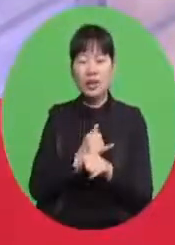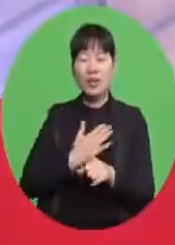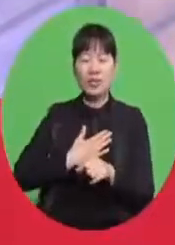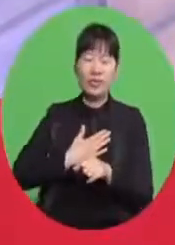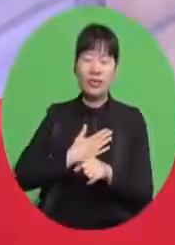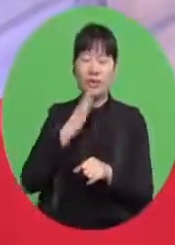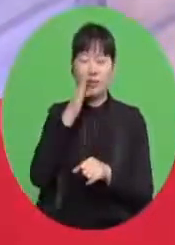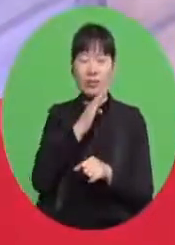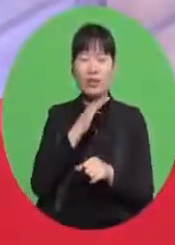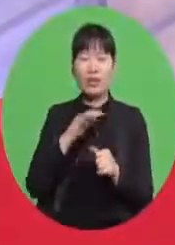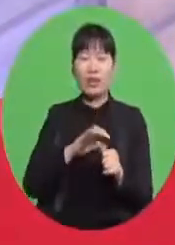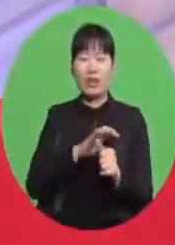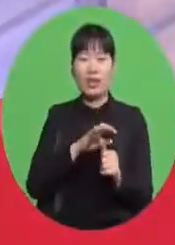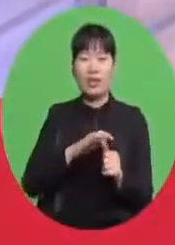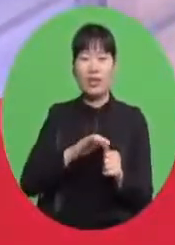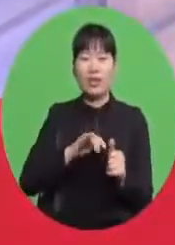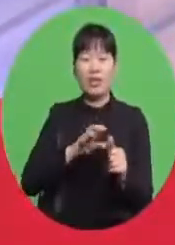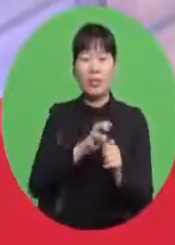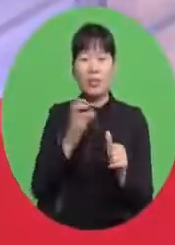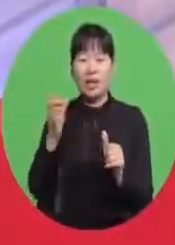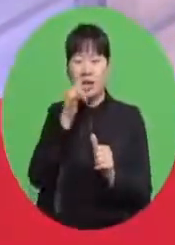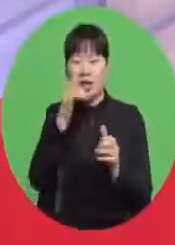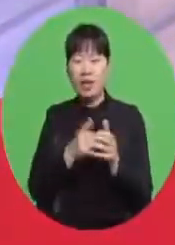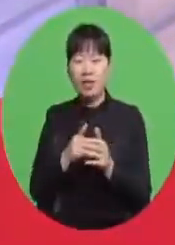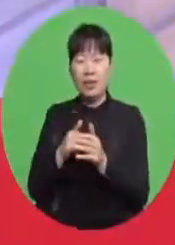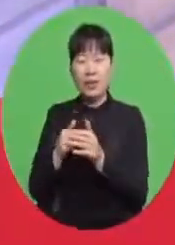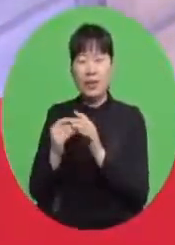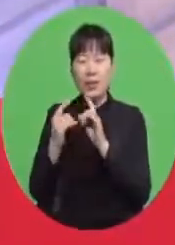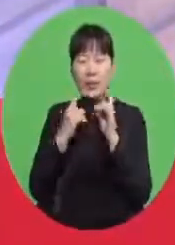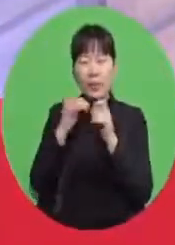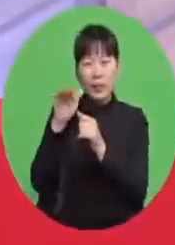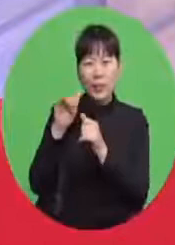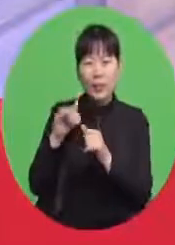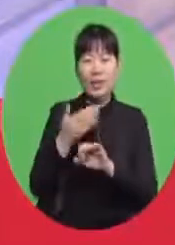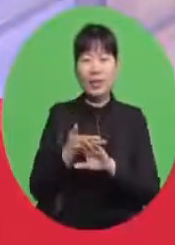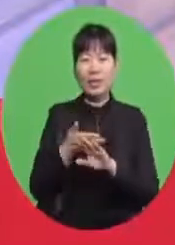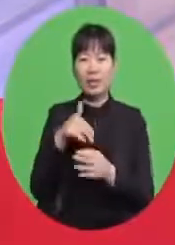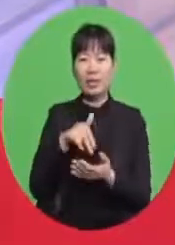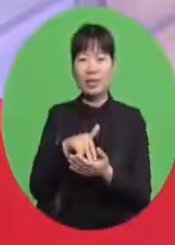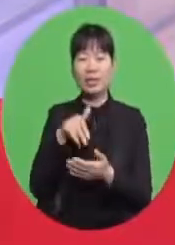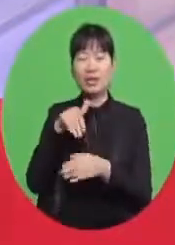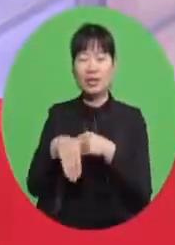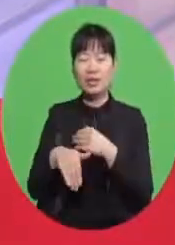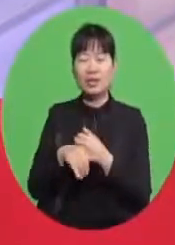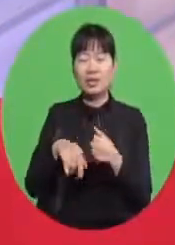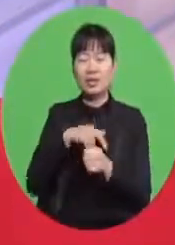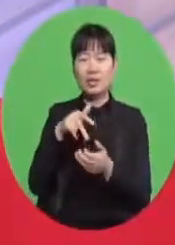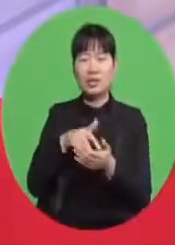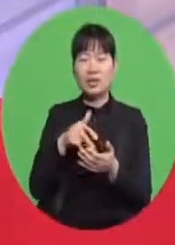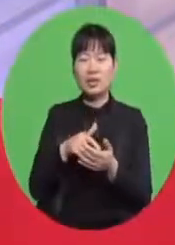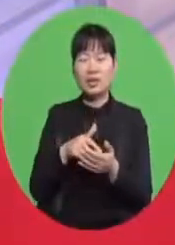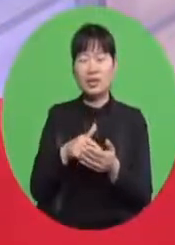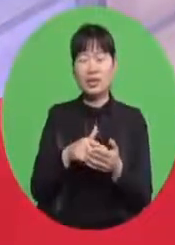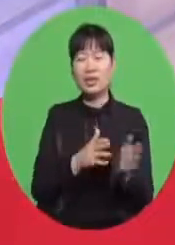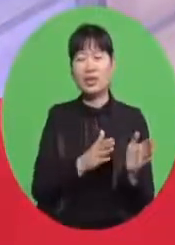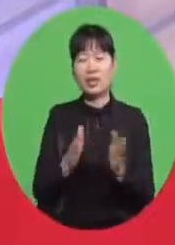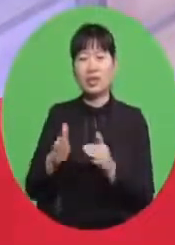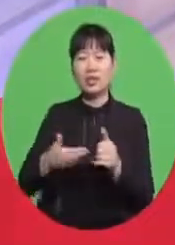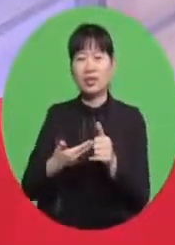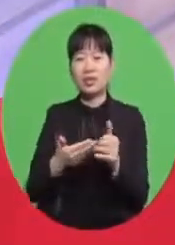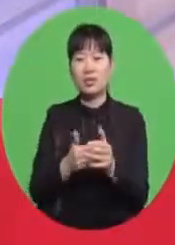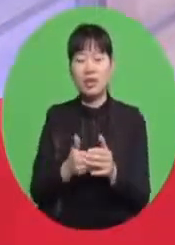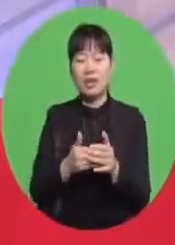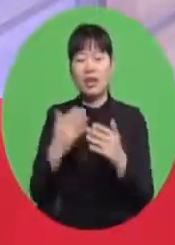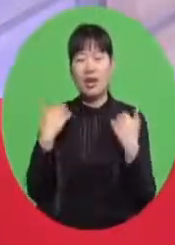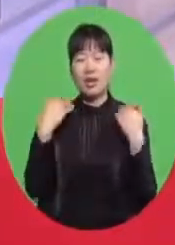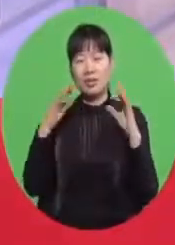있는 그래서 조금 더 약간 좀 꼬시거나 어머 저거 봐라 하고 좀 다른 식으로 주의 환기를 시켜주면은 또 어른들이 보면 약간 한심해